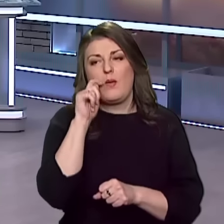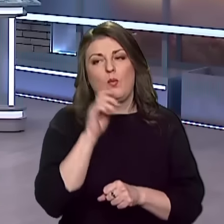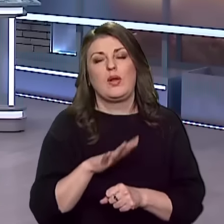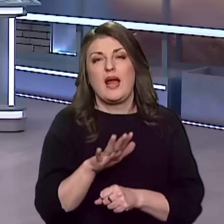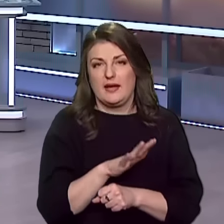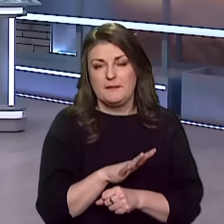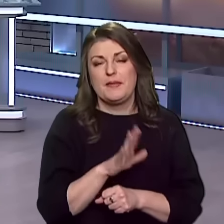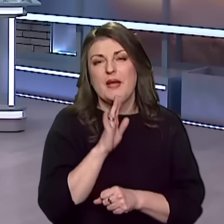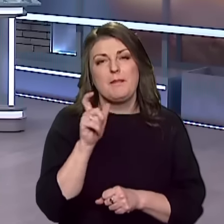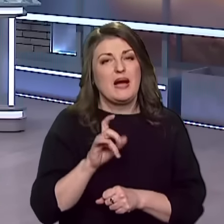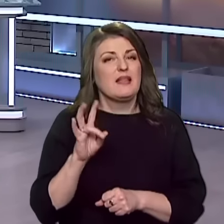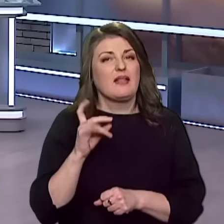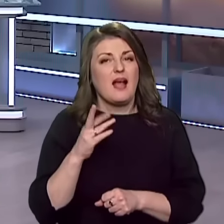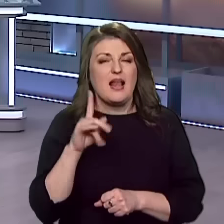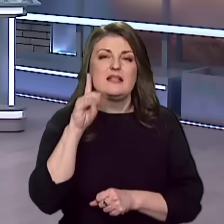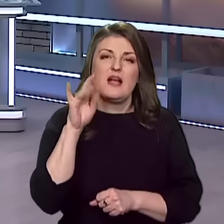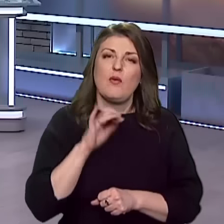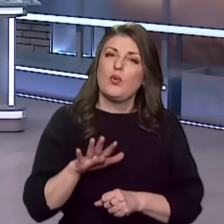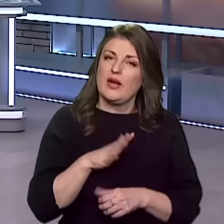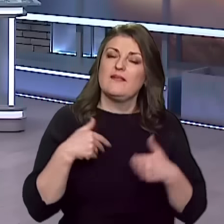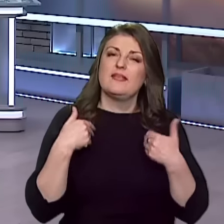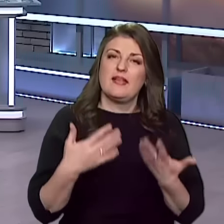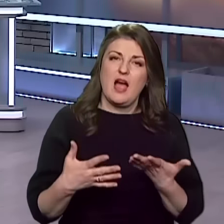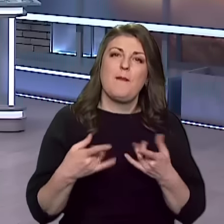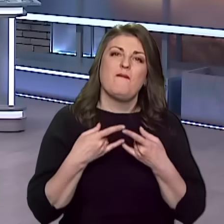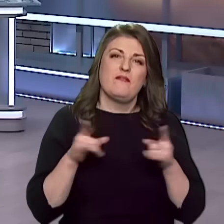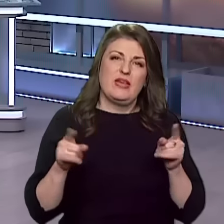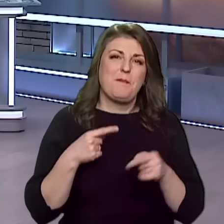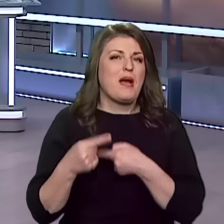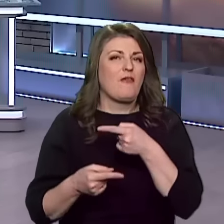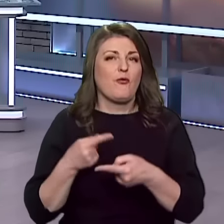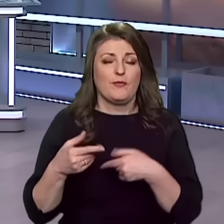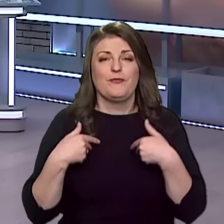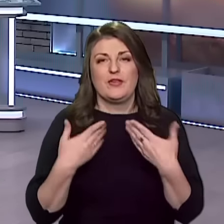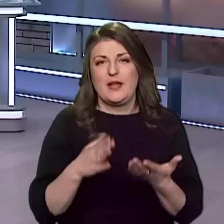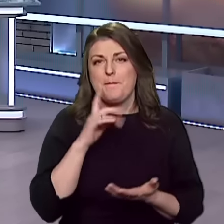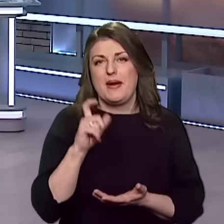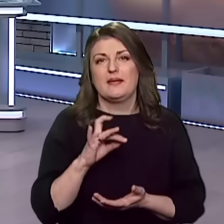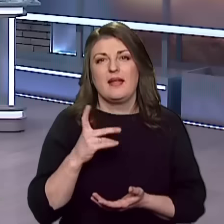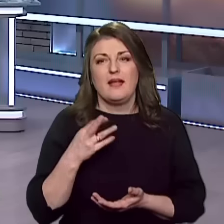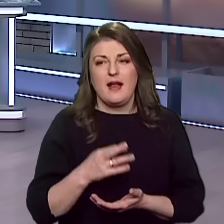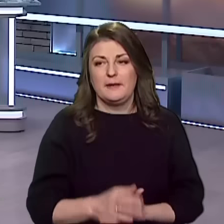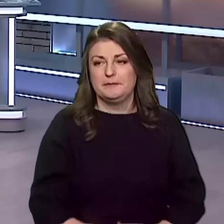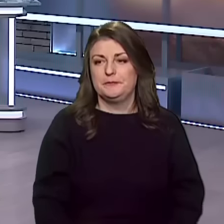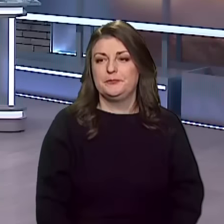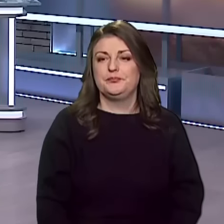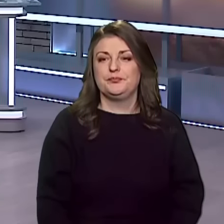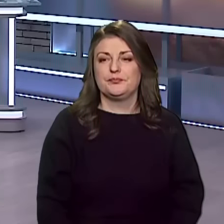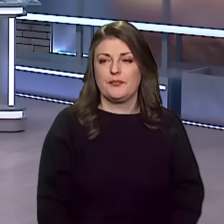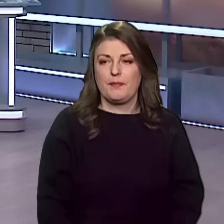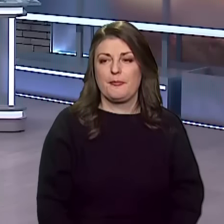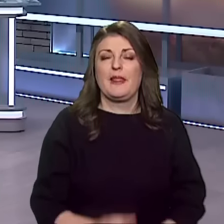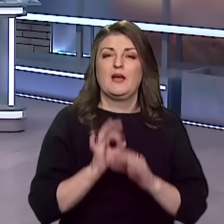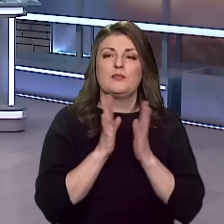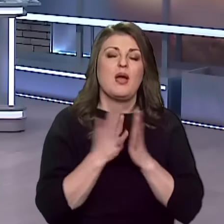України. Пані Наталю, слава Україні! Вітаємо в ефірі марафону. Вітаємо, пані Наталю. Розкажіть,